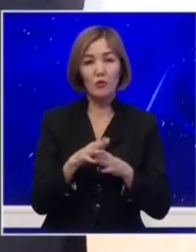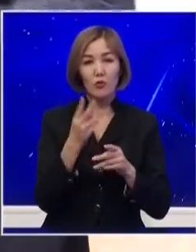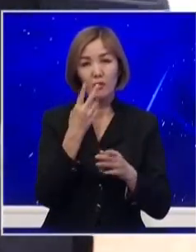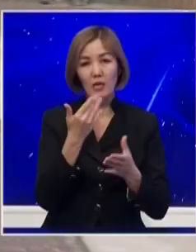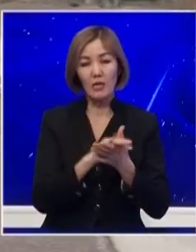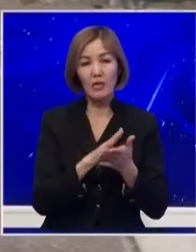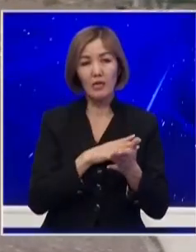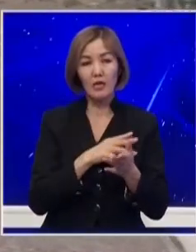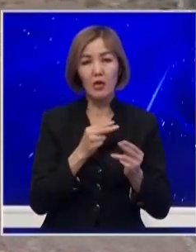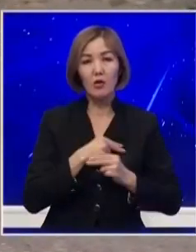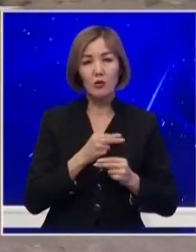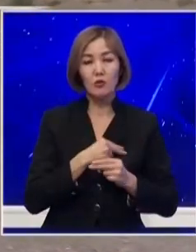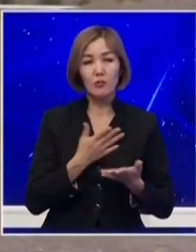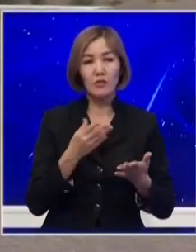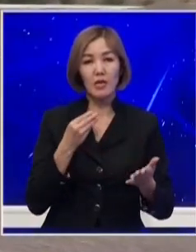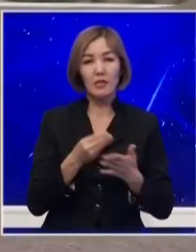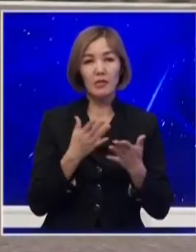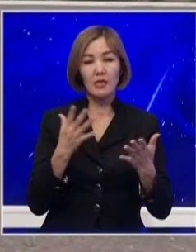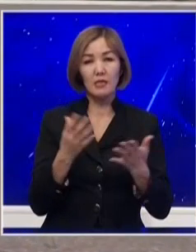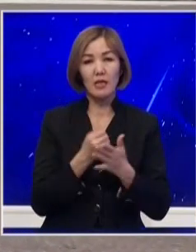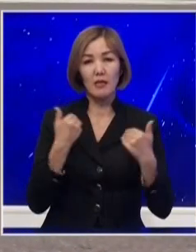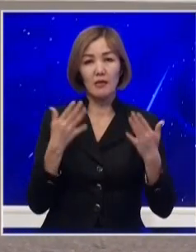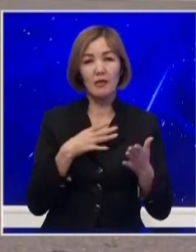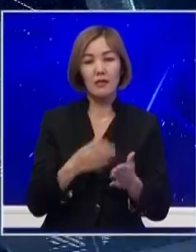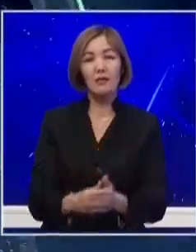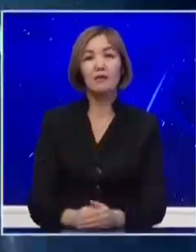аралады, жұмыс қарқындарына баға беріп, сәттілік тіледі.